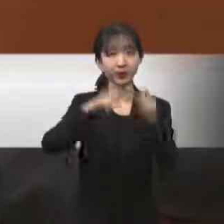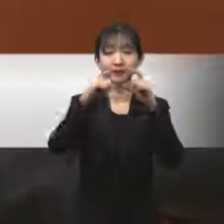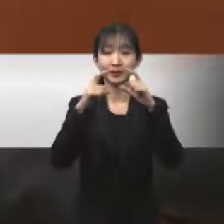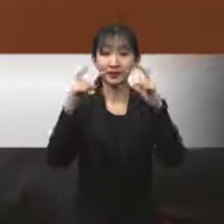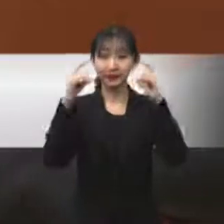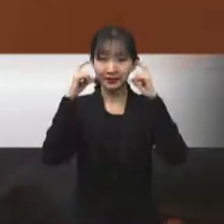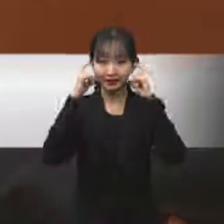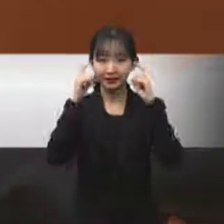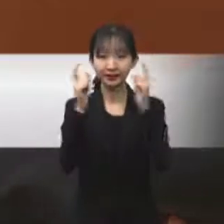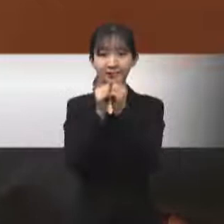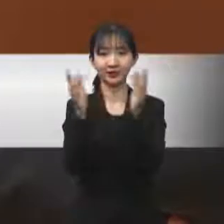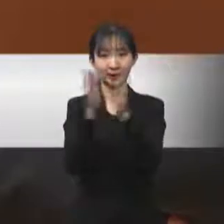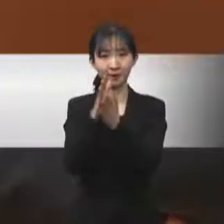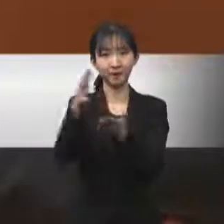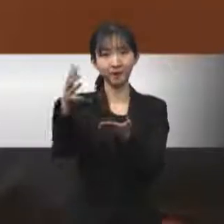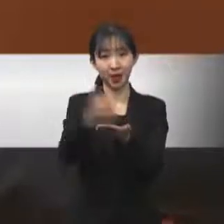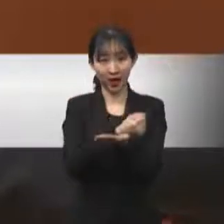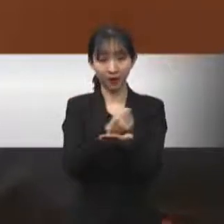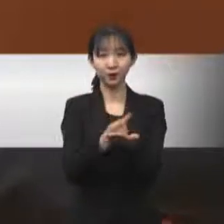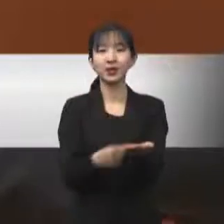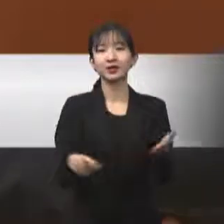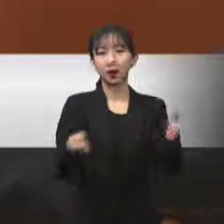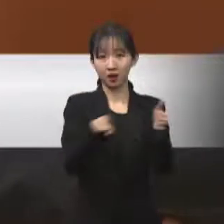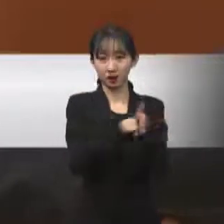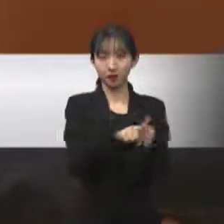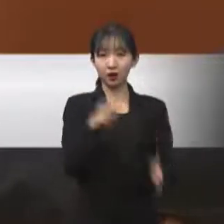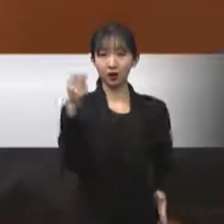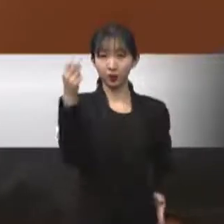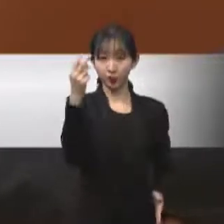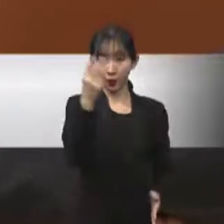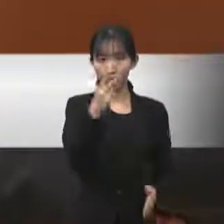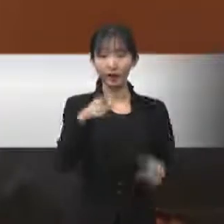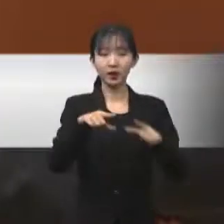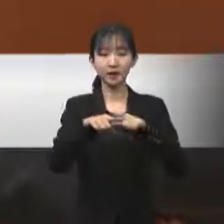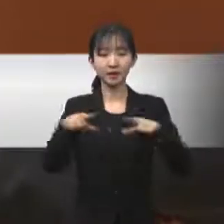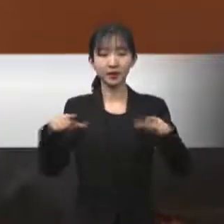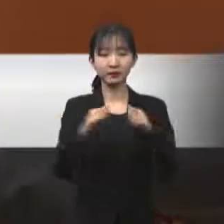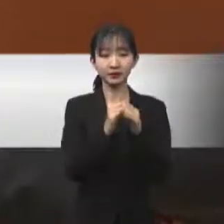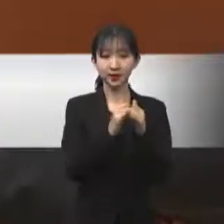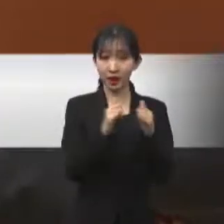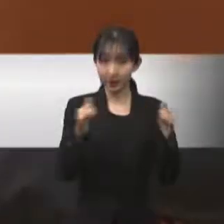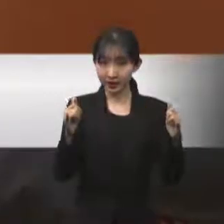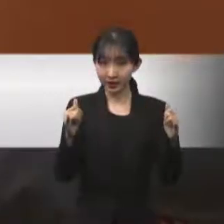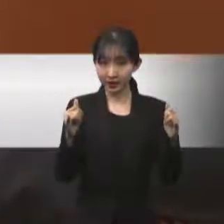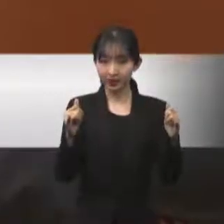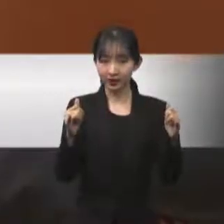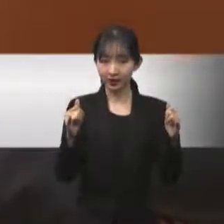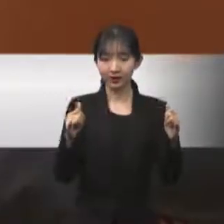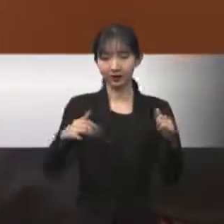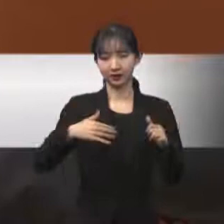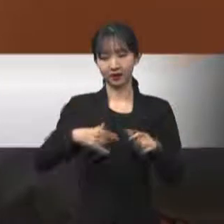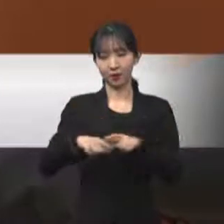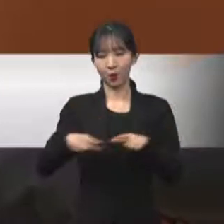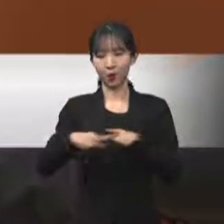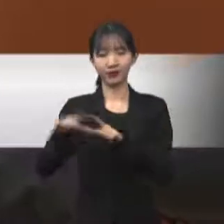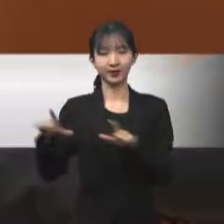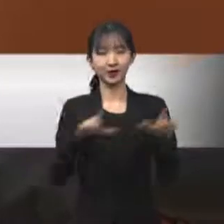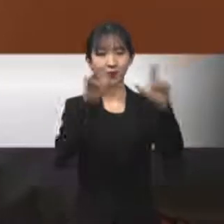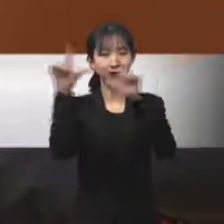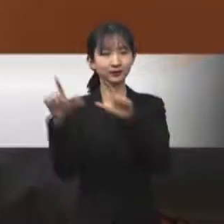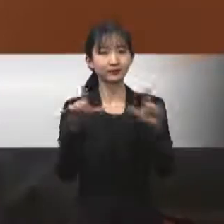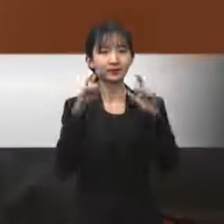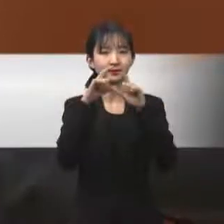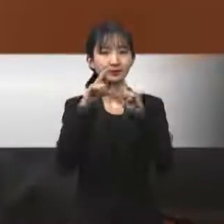마스크를 확보하기 위해서 그리고 두 번째는 우리 일반 주민들이 일상적으로 사용하는 마스크에